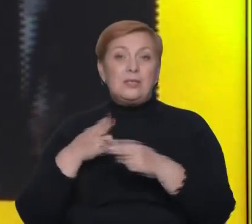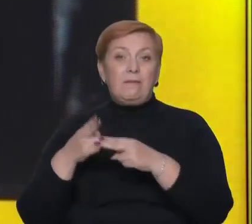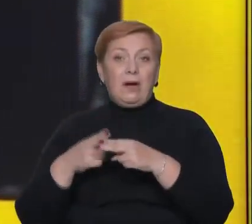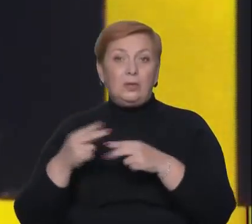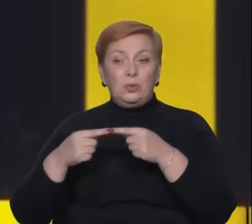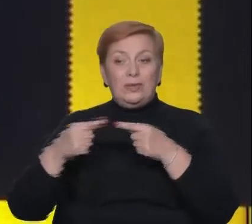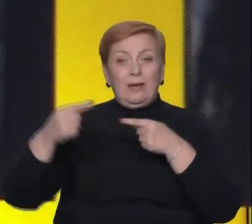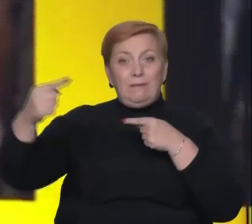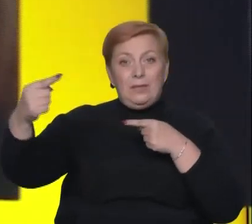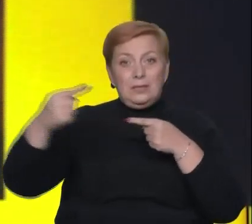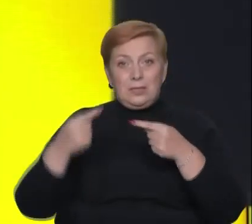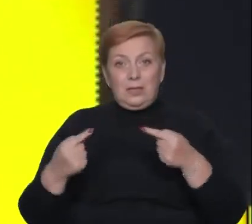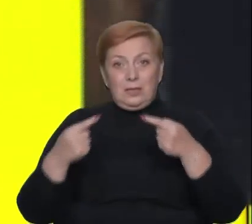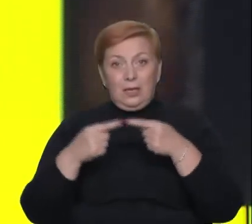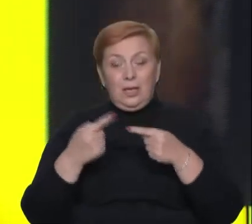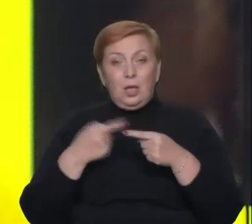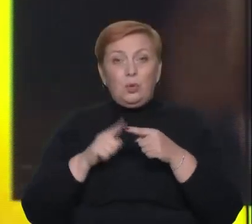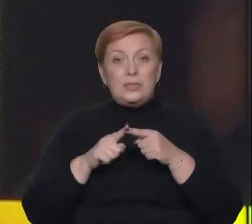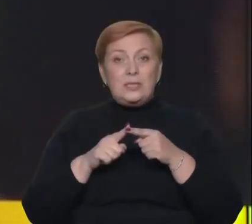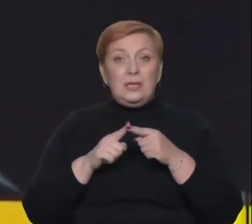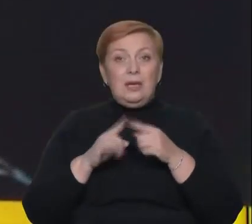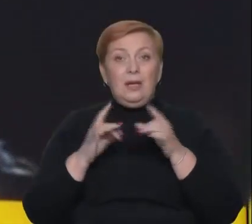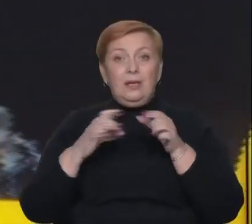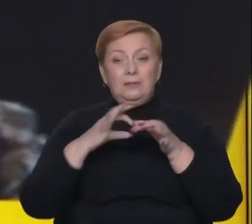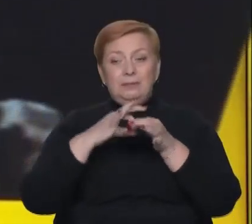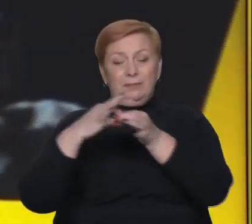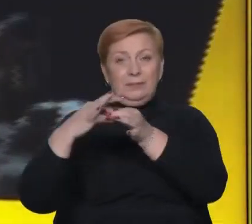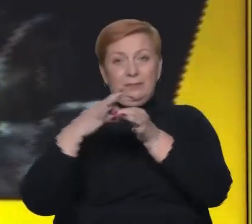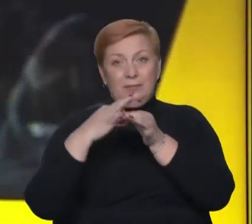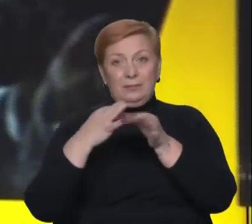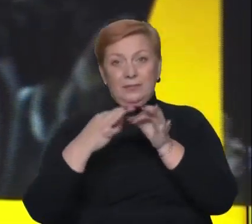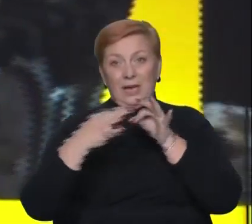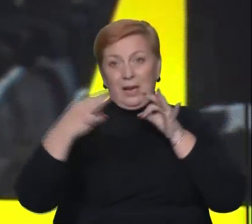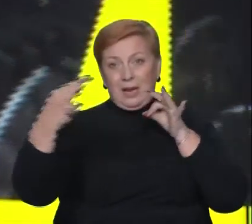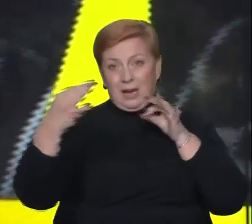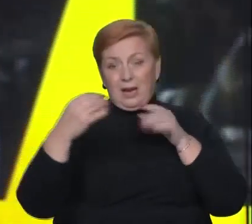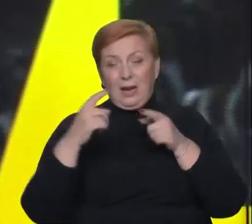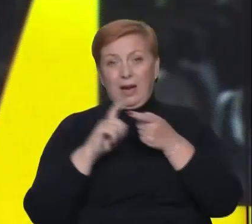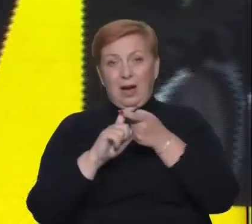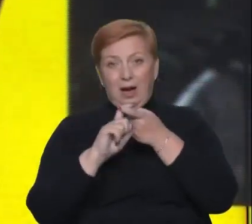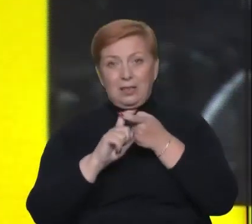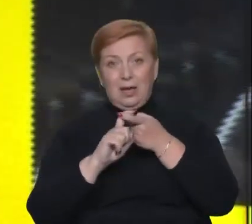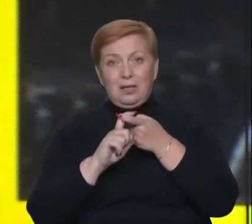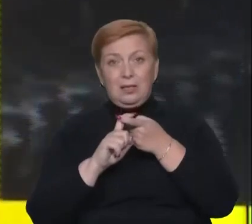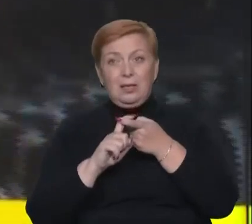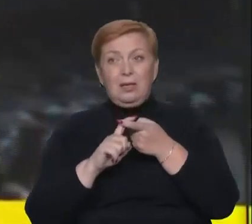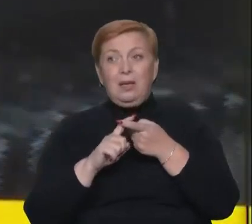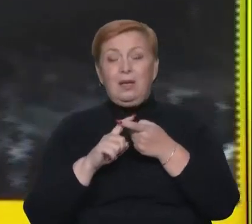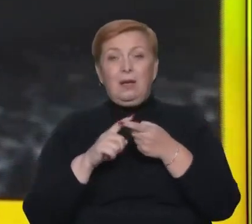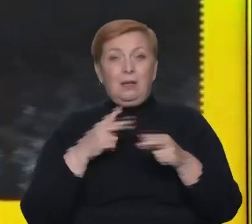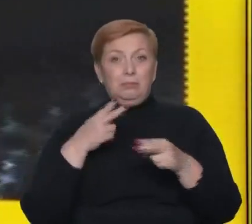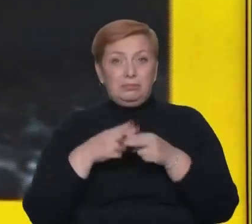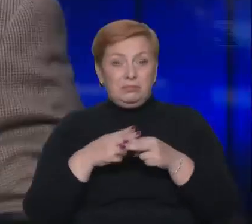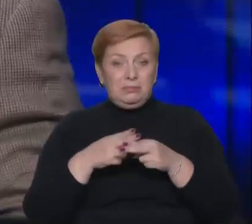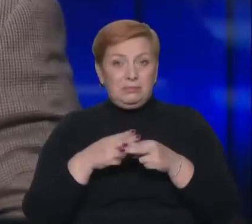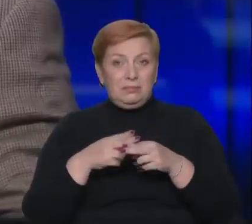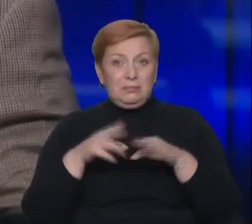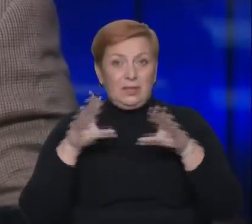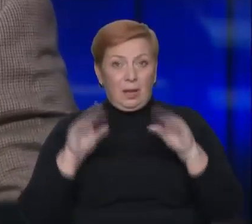канали перебуваються. Тобто вони створюються завада, і пілот втрачає зв'язок з дроном, і він просто впадає. Тобто,